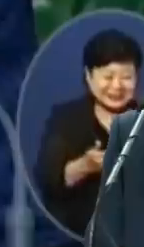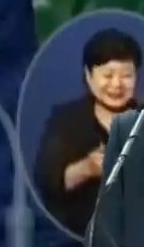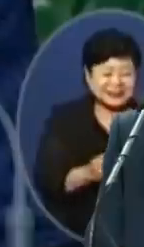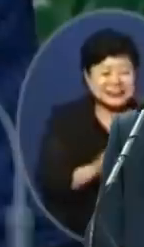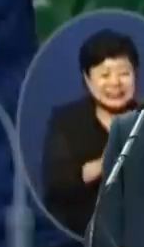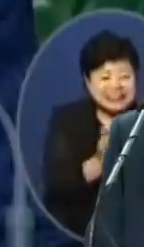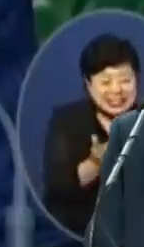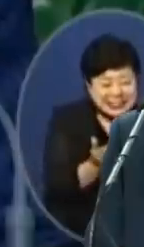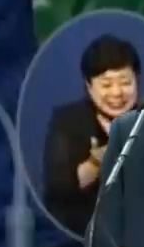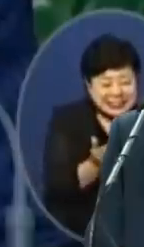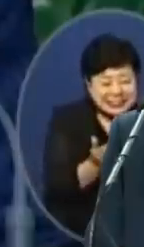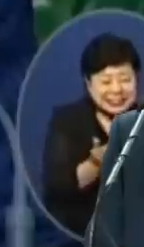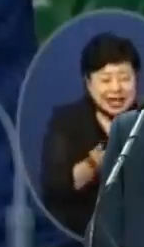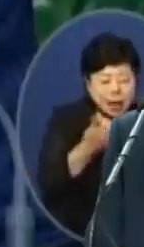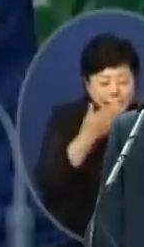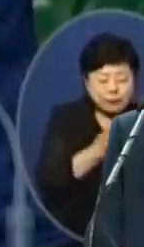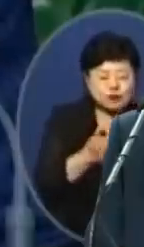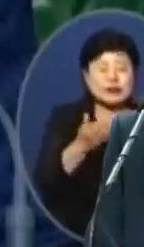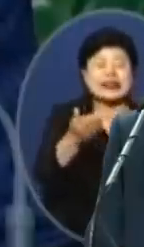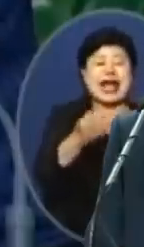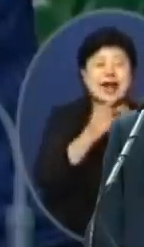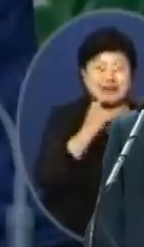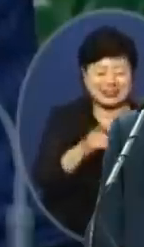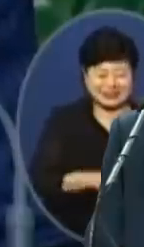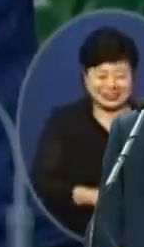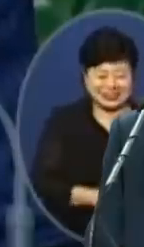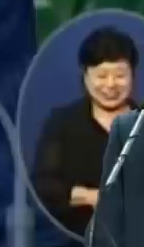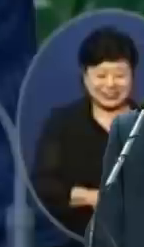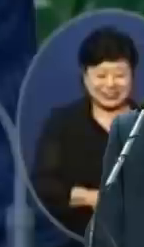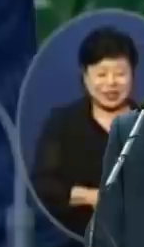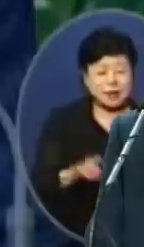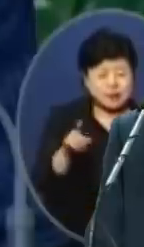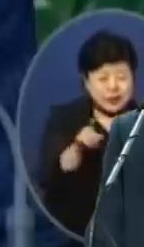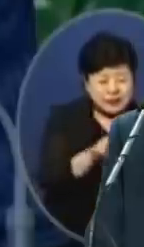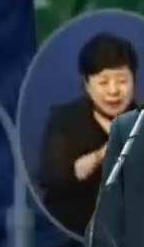친히 식사를 차린 날이라고 말을 했습니다. 이와 같이